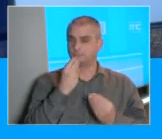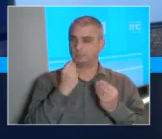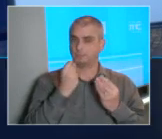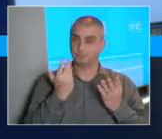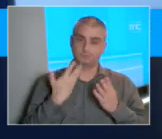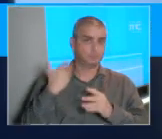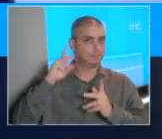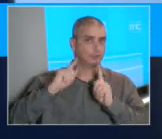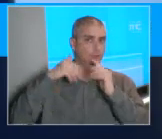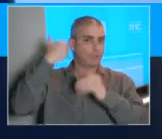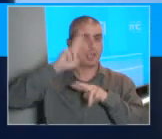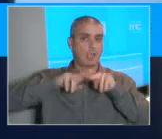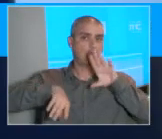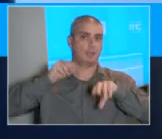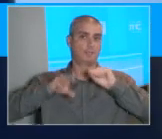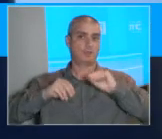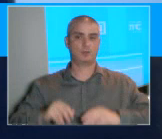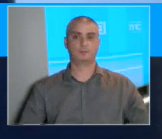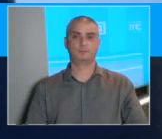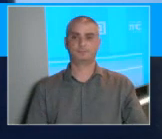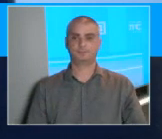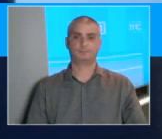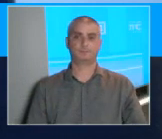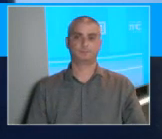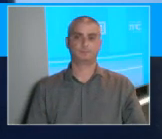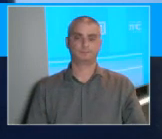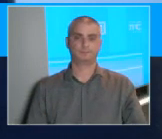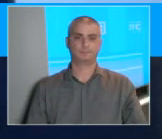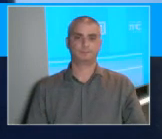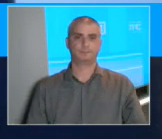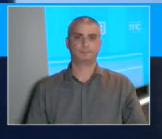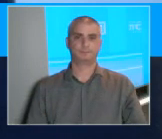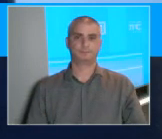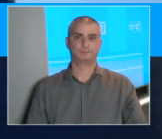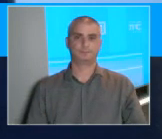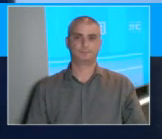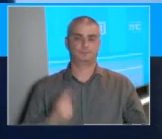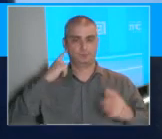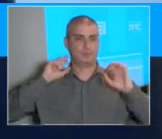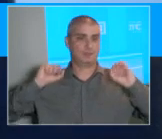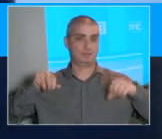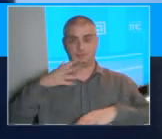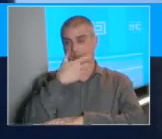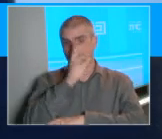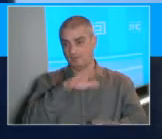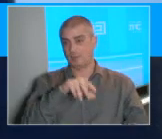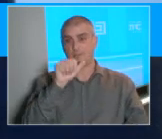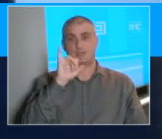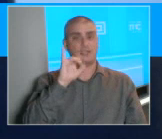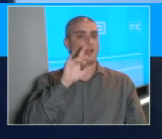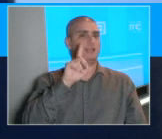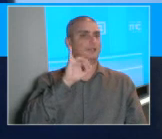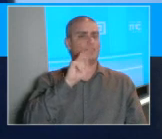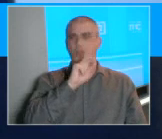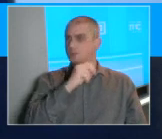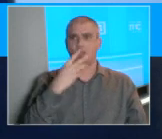מטרים לבאות, לאחרי הבחירות. אני שומע כאן את נשיא המדינה ראובן ריבלין, וגם אייל ינון. אין